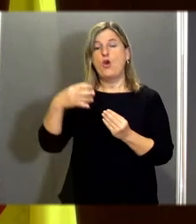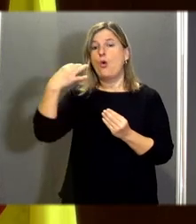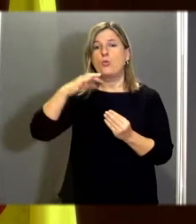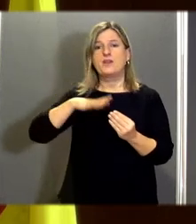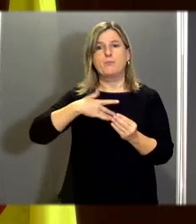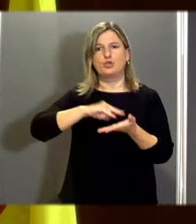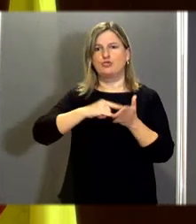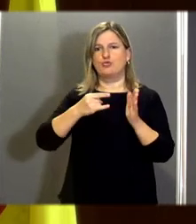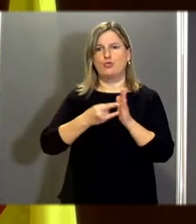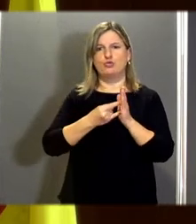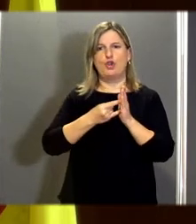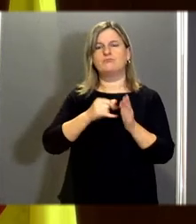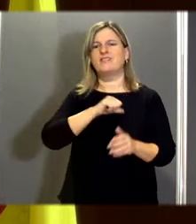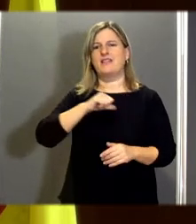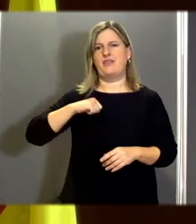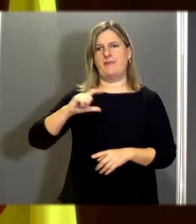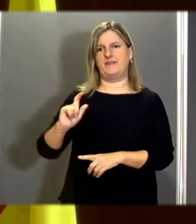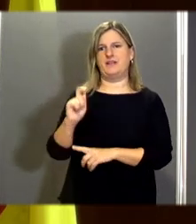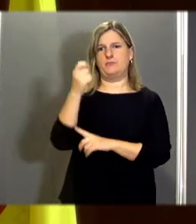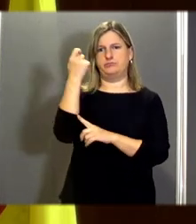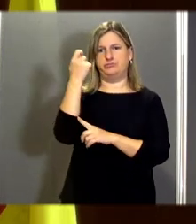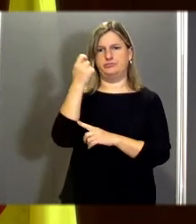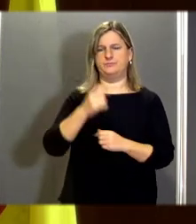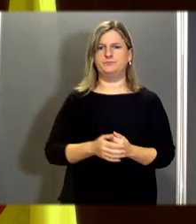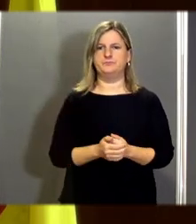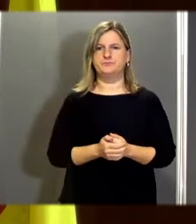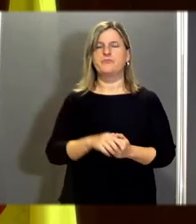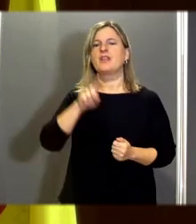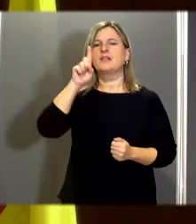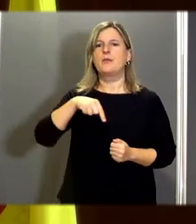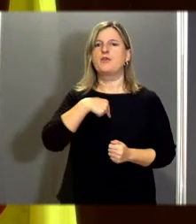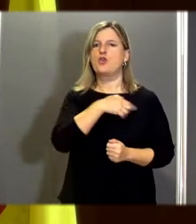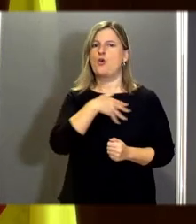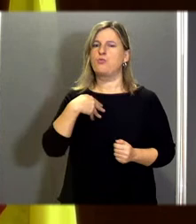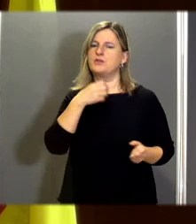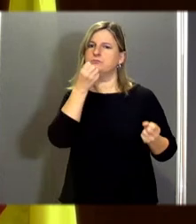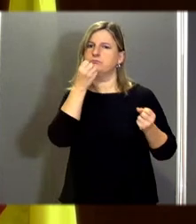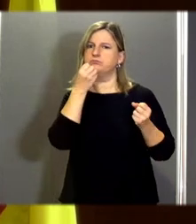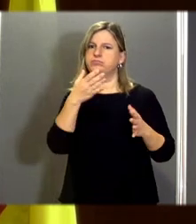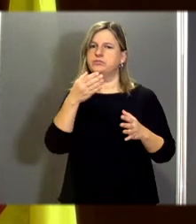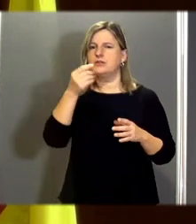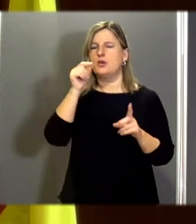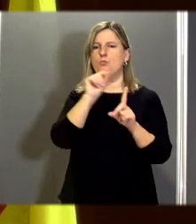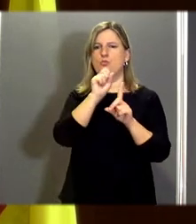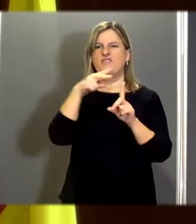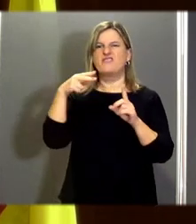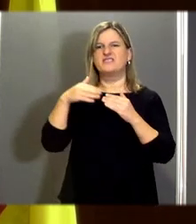independència. Ja per acabar, m'agradaria exposar les nostres visions de futur.